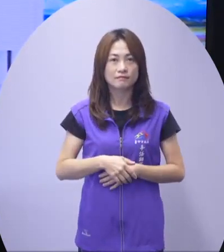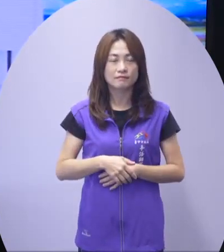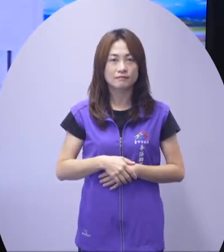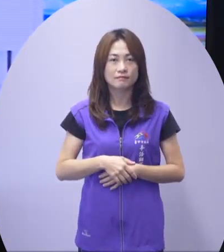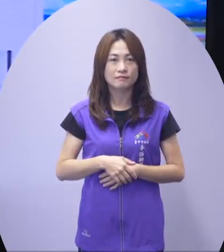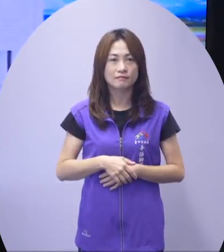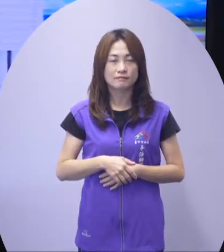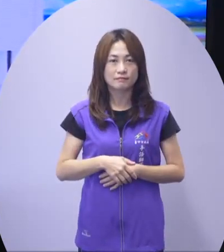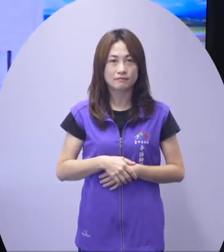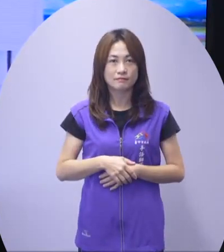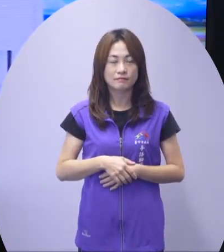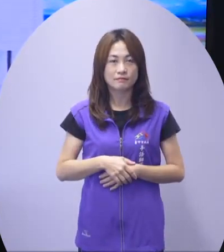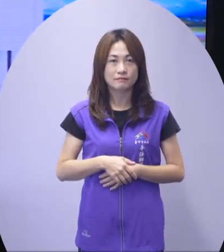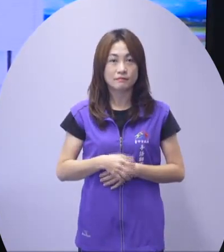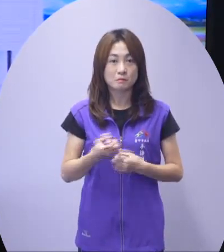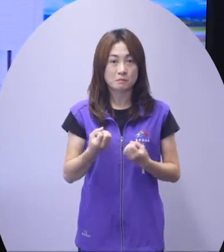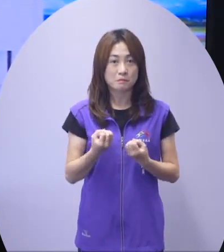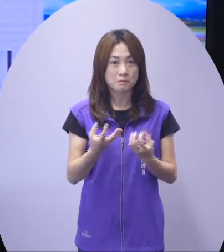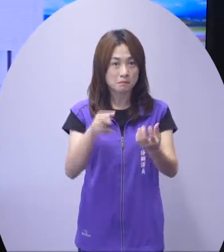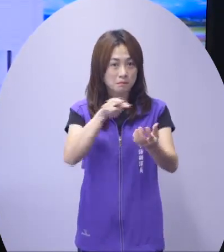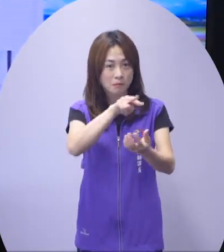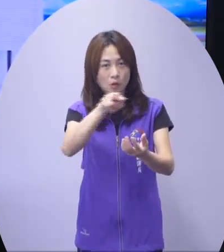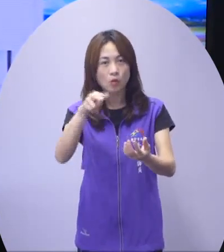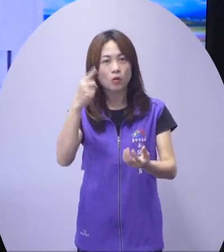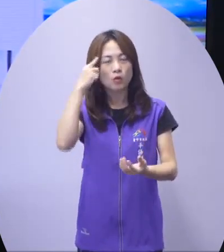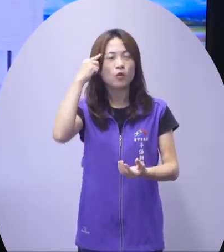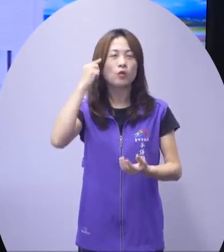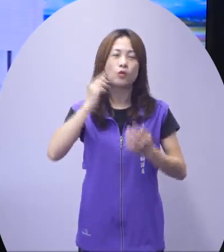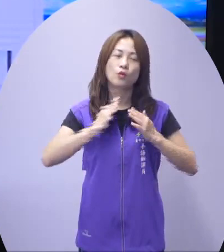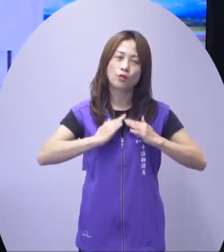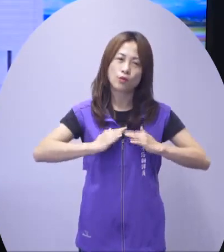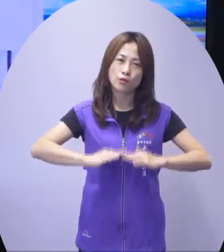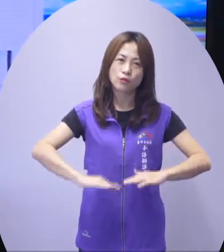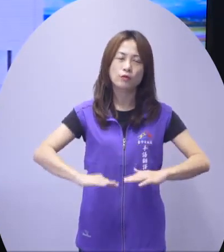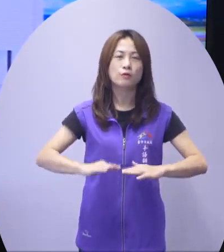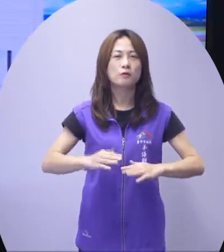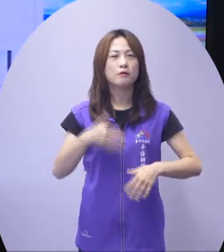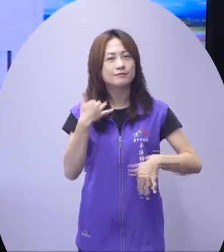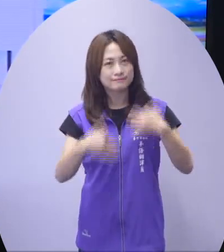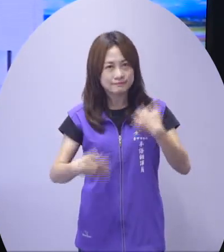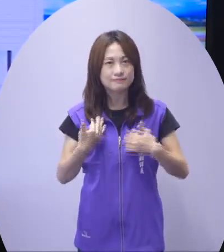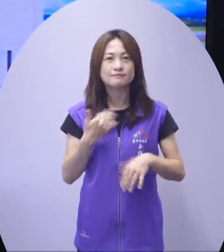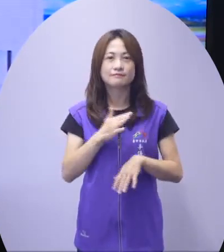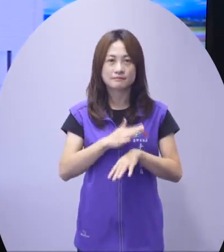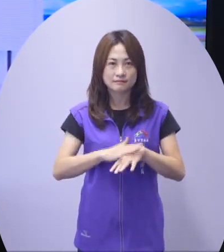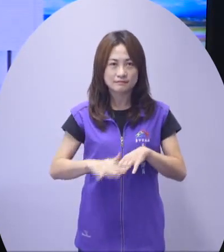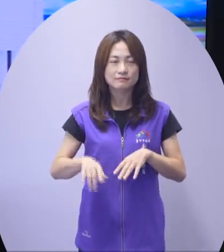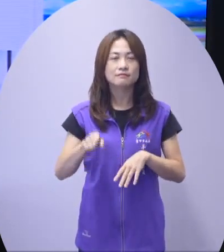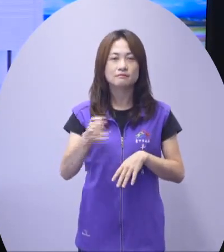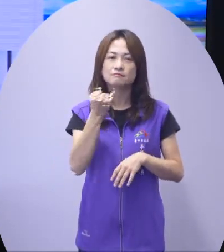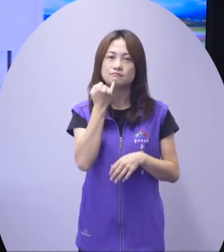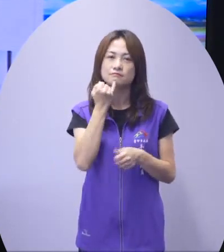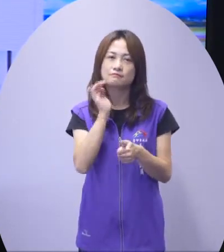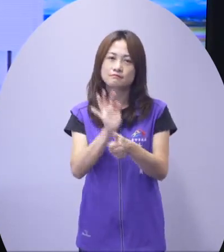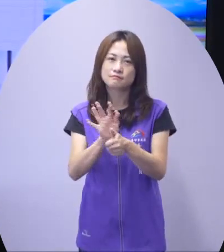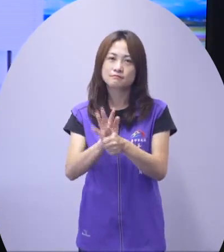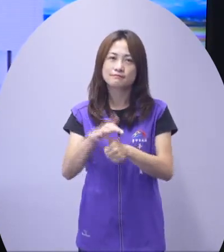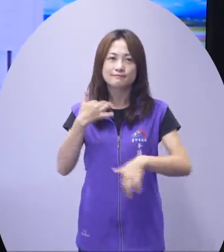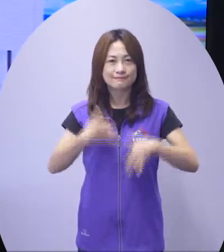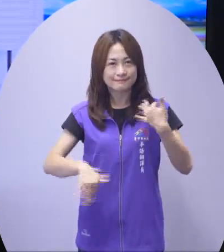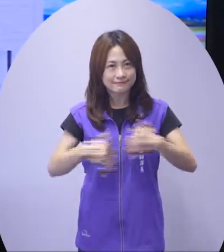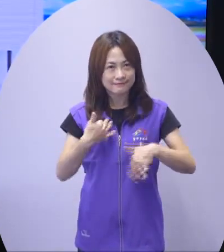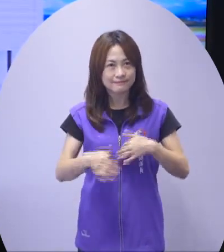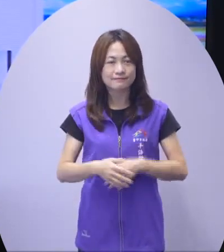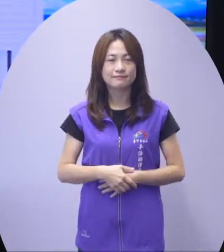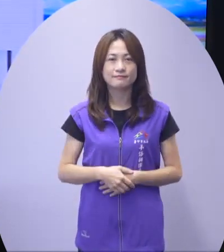为花海它有疗愈的效果，很多人到花海以后，他心情会特别好，我讲这个是对心理的疗